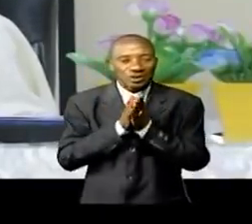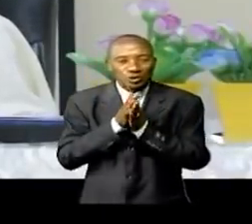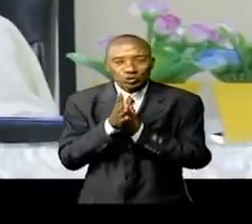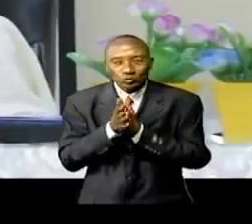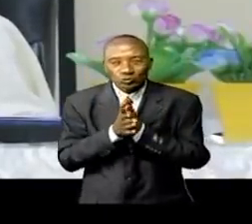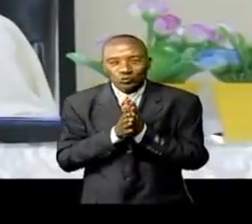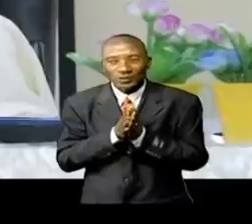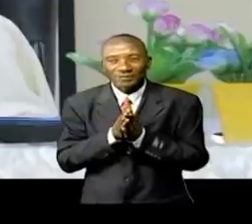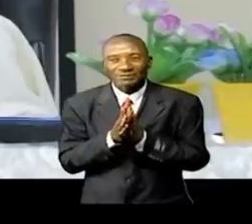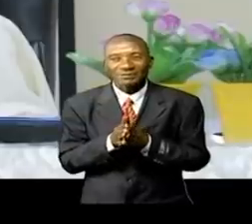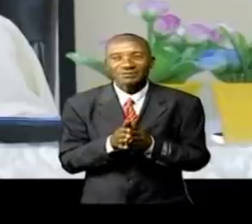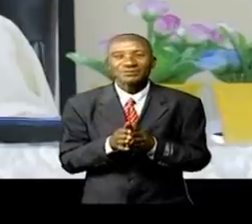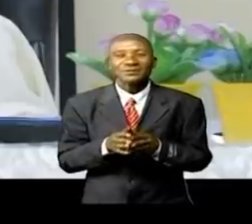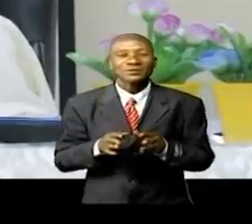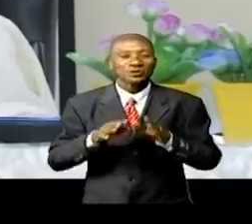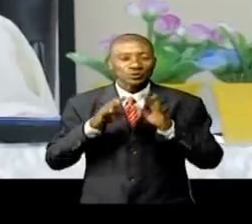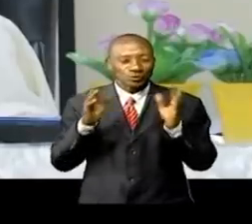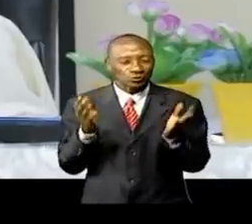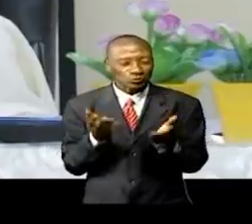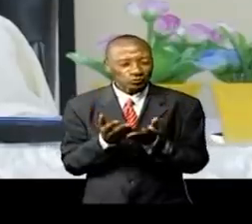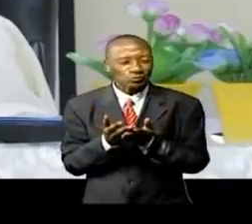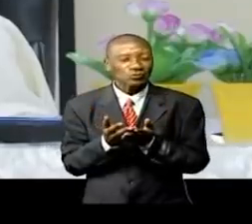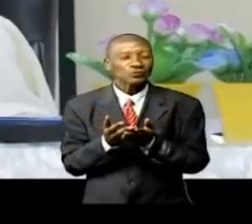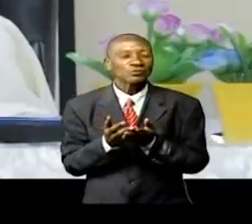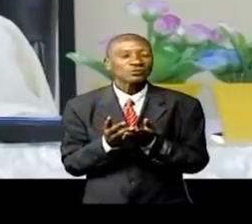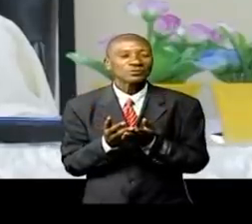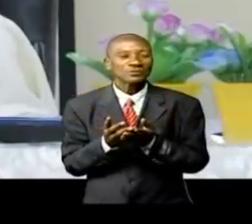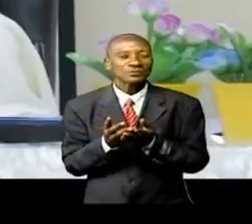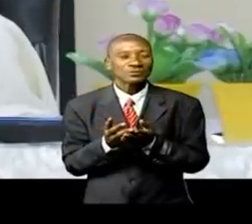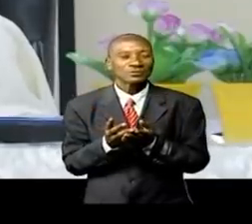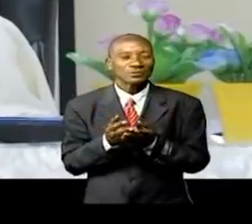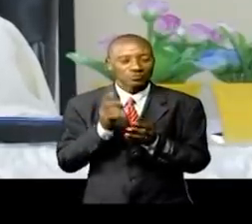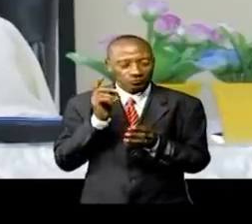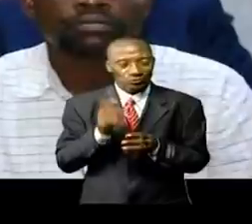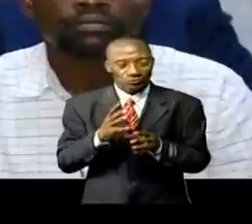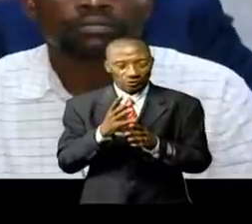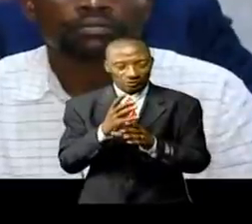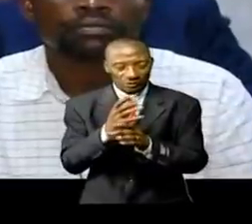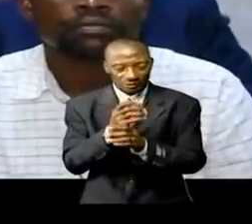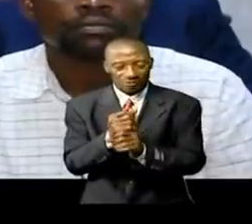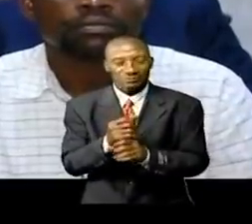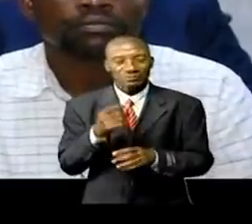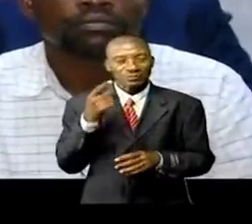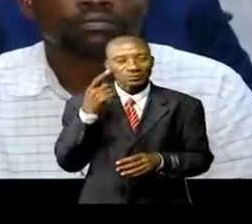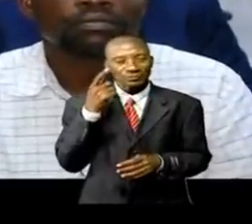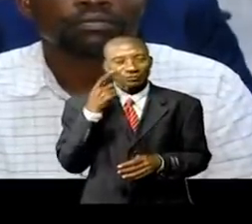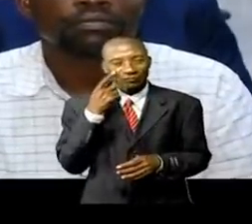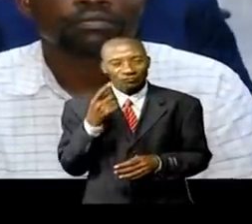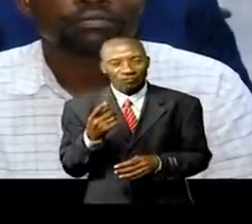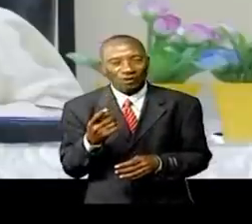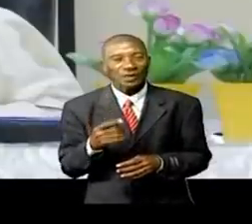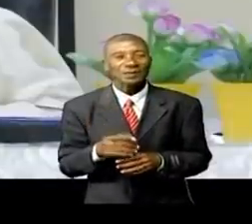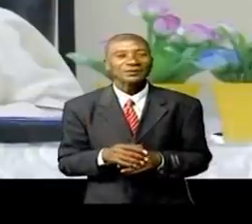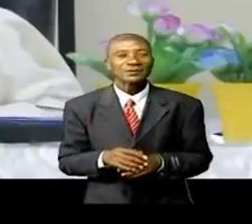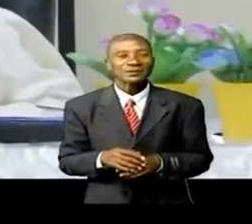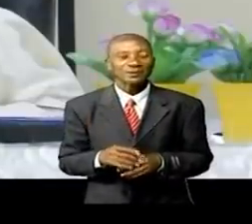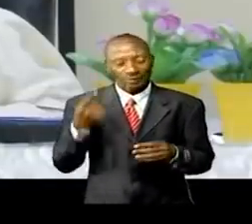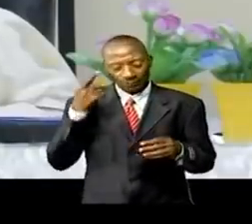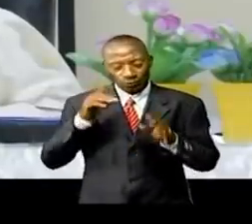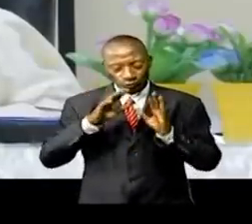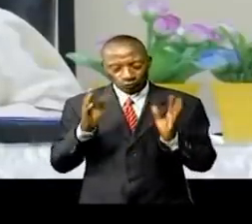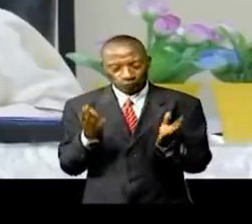considérations théologiques débouchent sur des conclusions pastorales. Voilà ce que nous attendons de